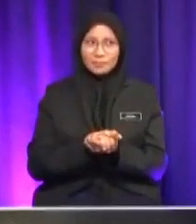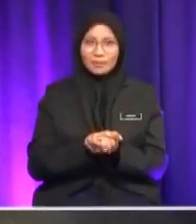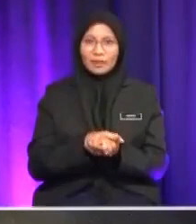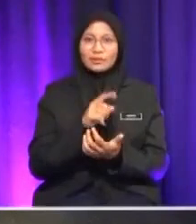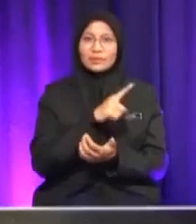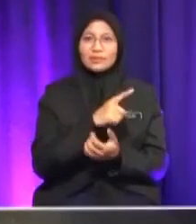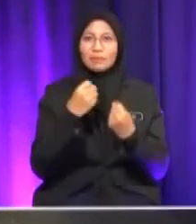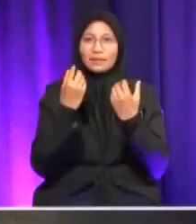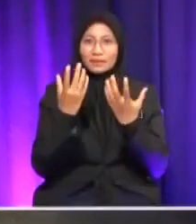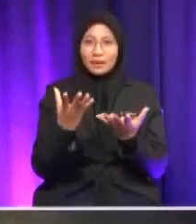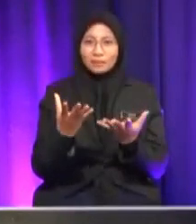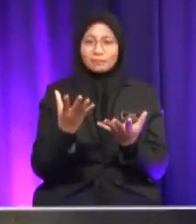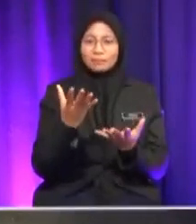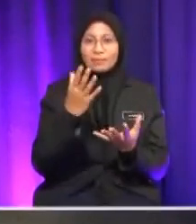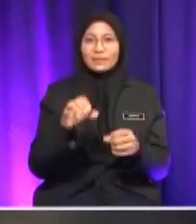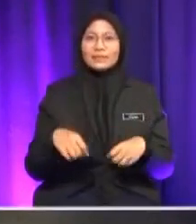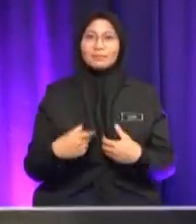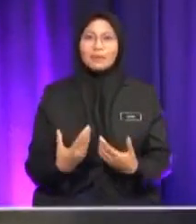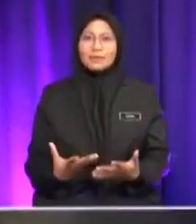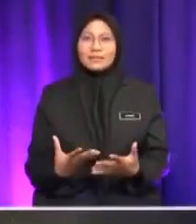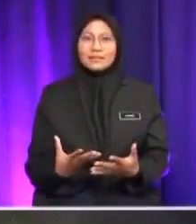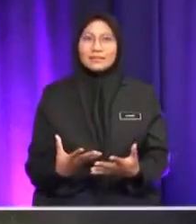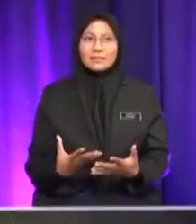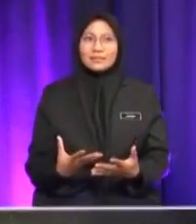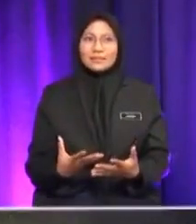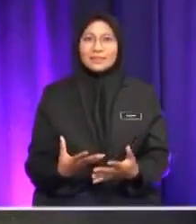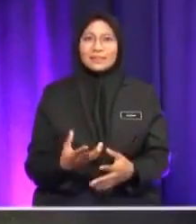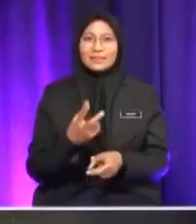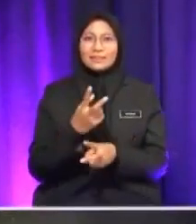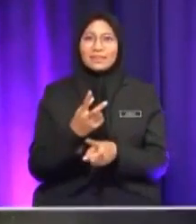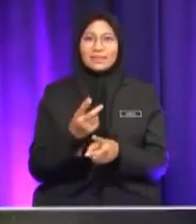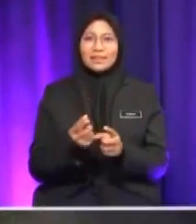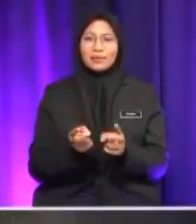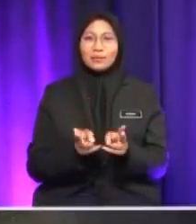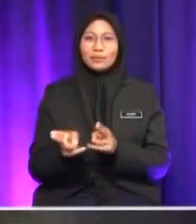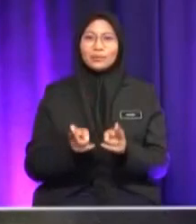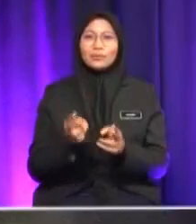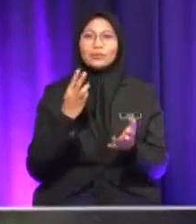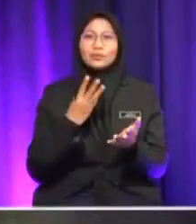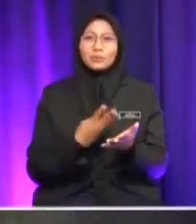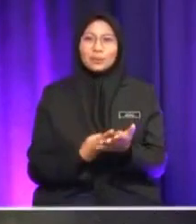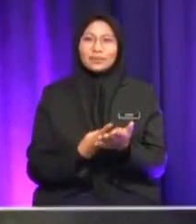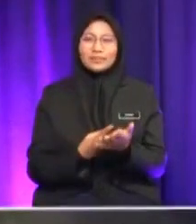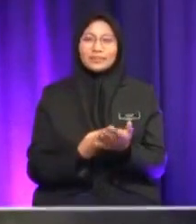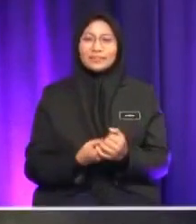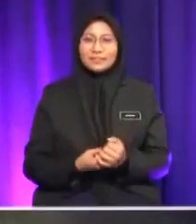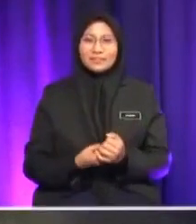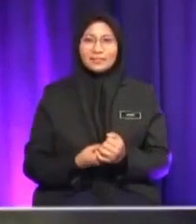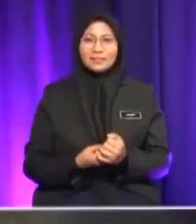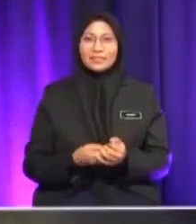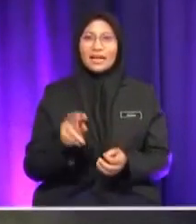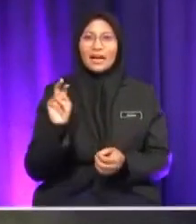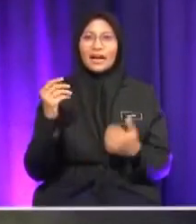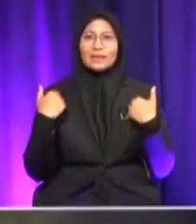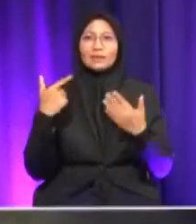gunakan wangnya untuk harian ya cikgu. Yeah, betul. Itu dah contoh perbelanjaan yang berhemah. Lebih banyak lagi cikgu Somo akan ajar